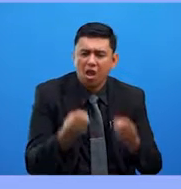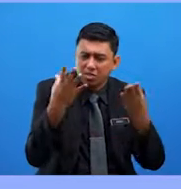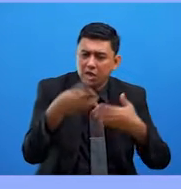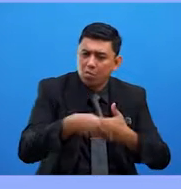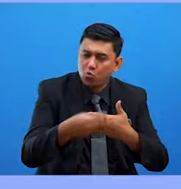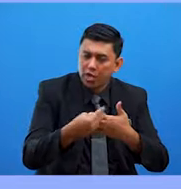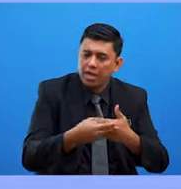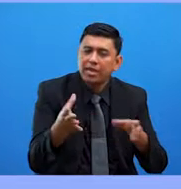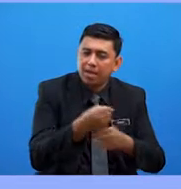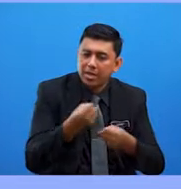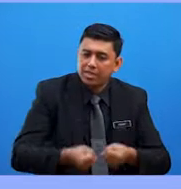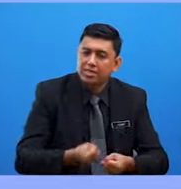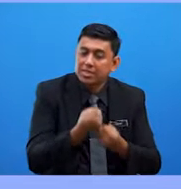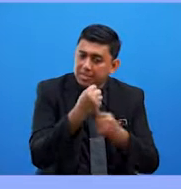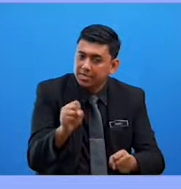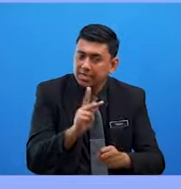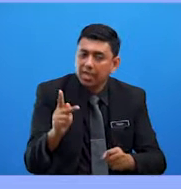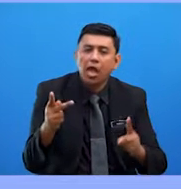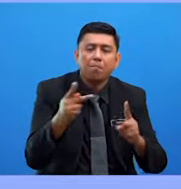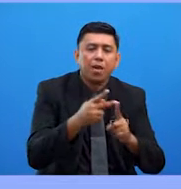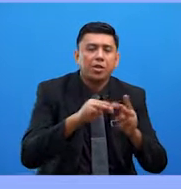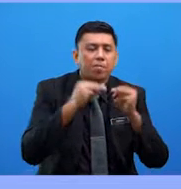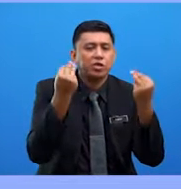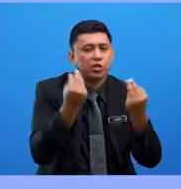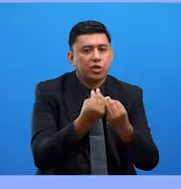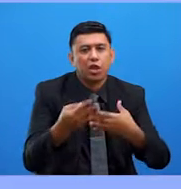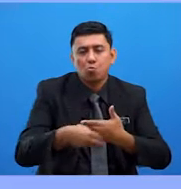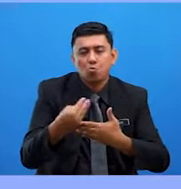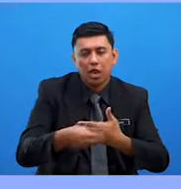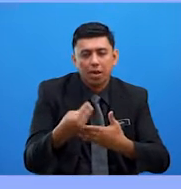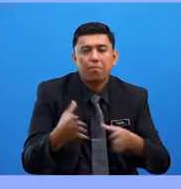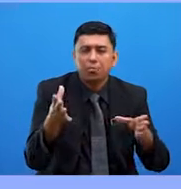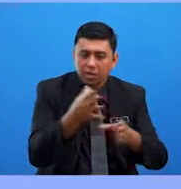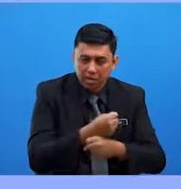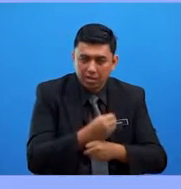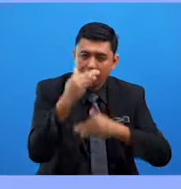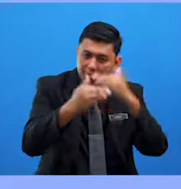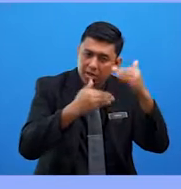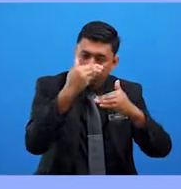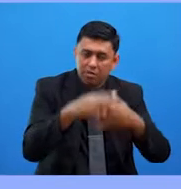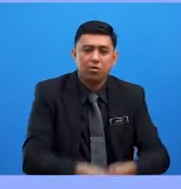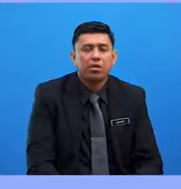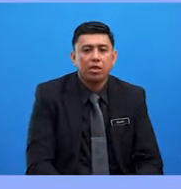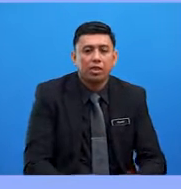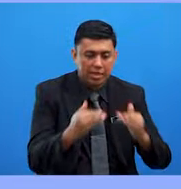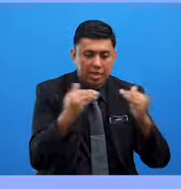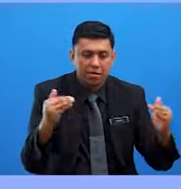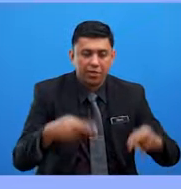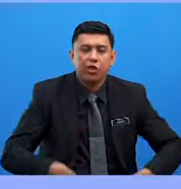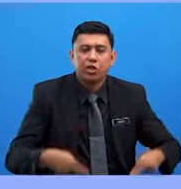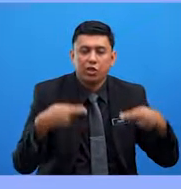dapat disediakan kepada masyarakat. Kemudahan tersebut dapat meningkatkan taraf hidup